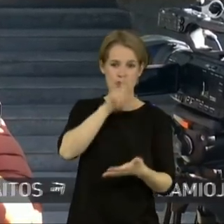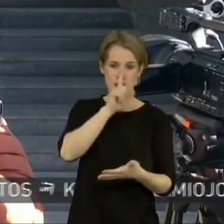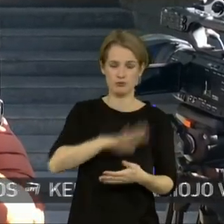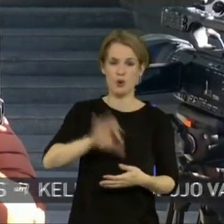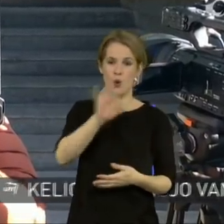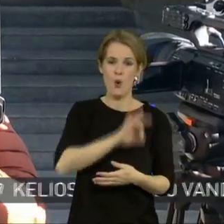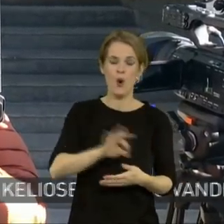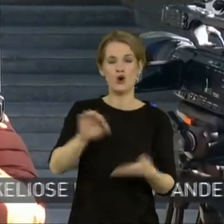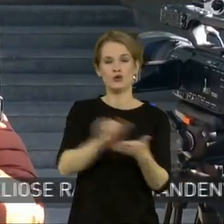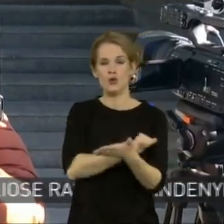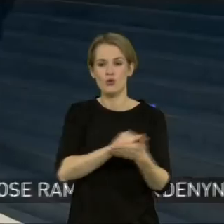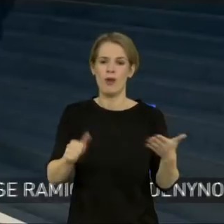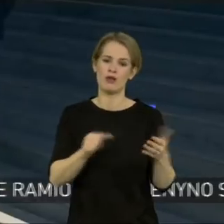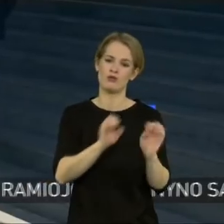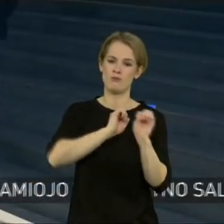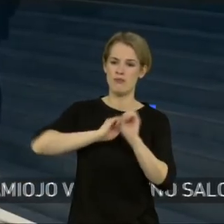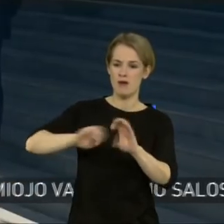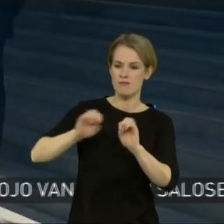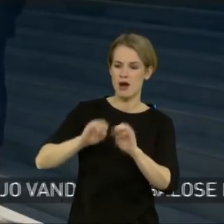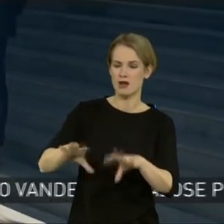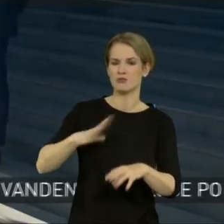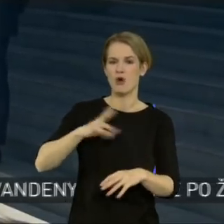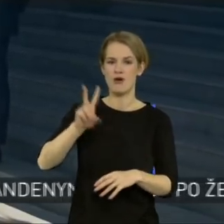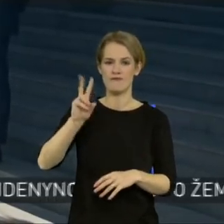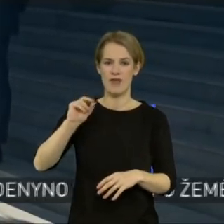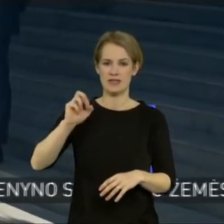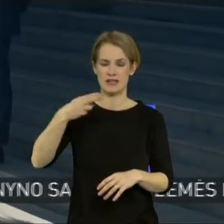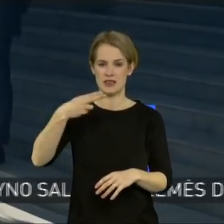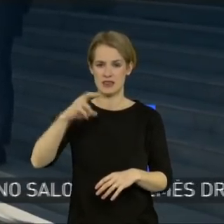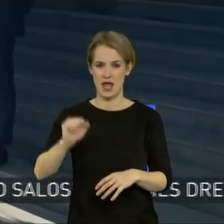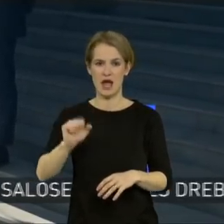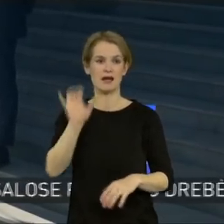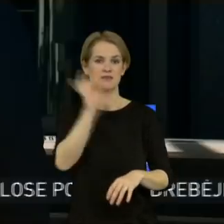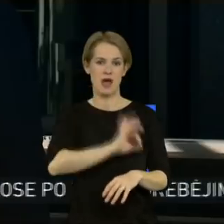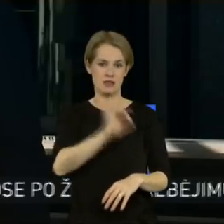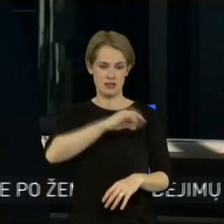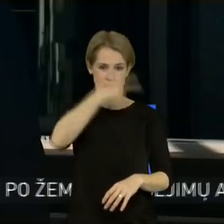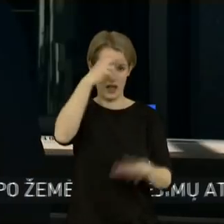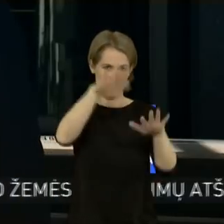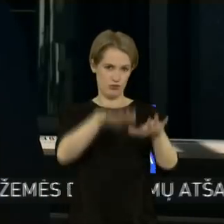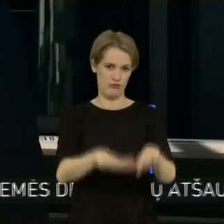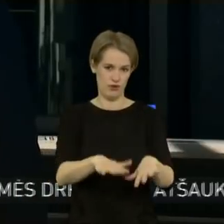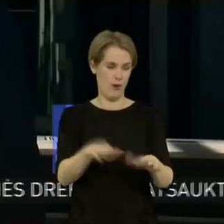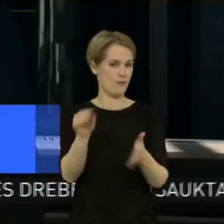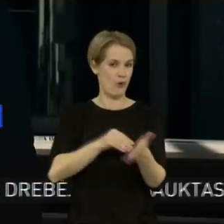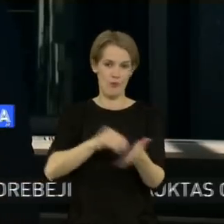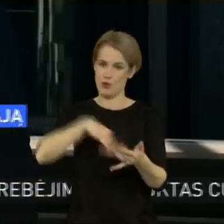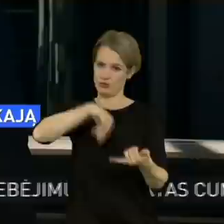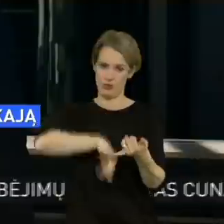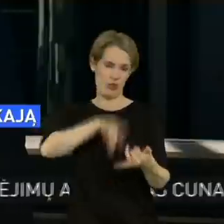kelių opozicinės organizacijos Vesna atstovų sąskaitas Lietuvoje. Viskas, kas priklauso nuo